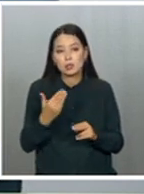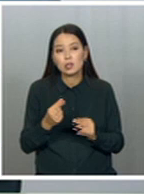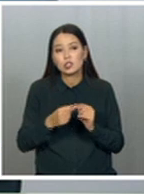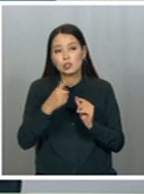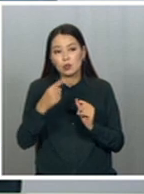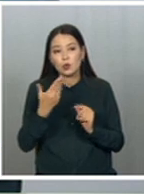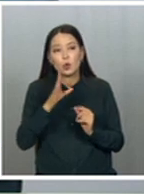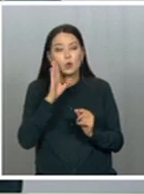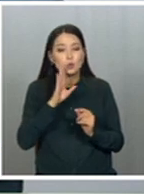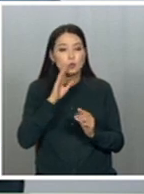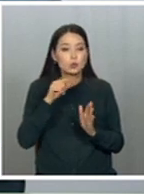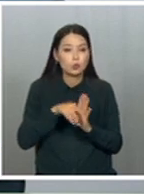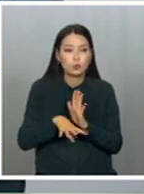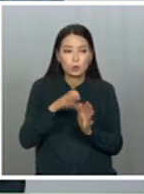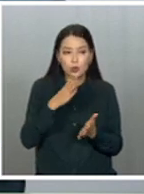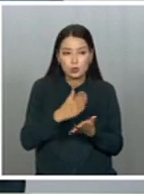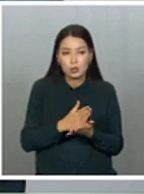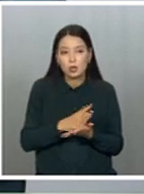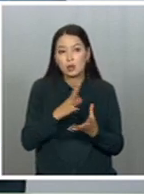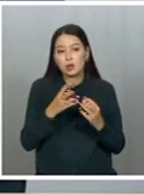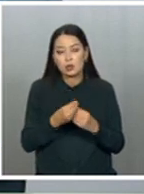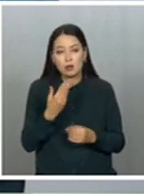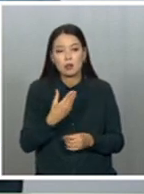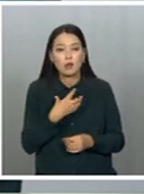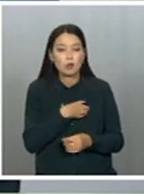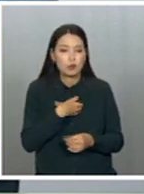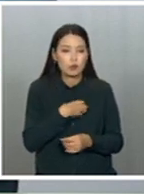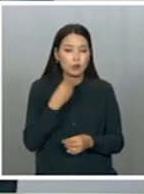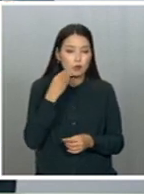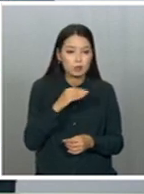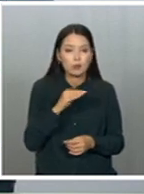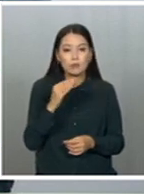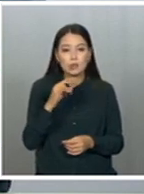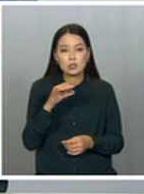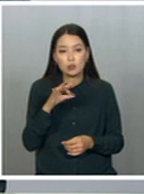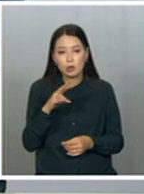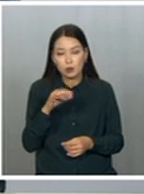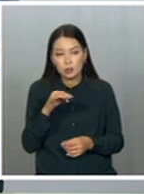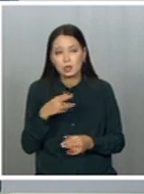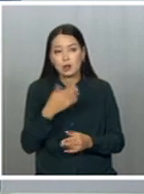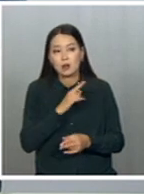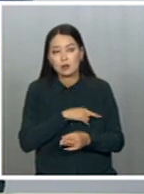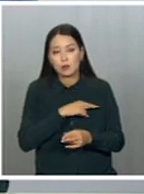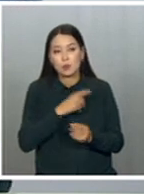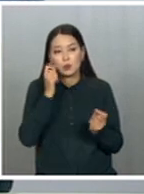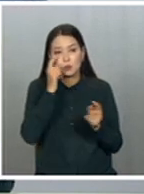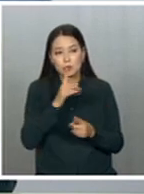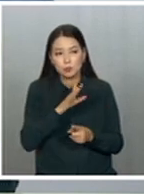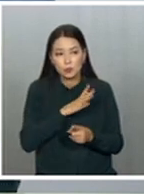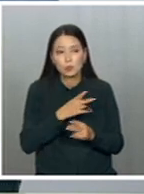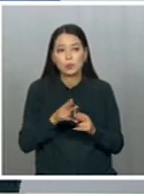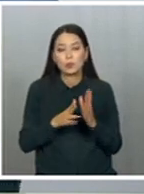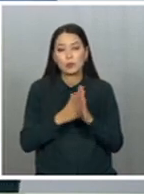жапырақтың суды буландыруы, және ол күрделі физиологиялық үдеріс екенін білдіңіздер. Сондай-ақ,